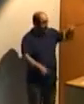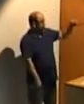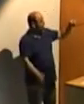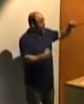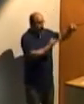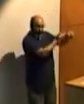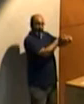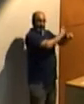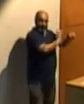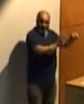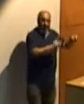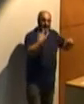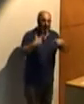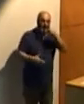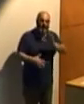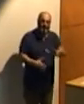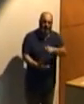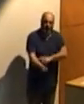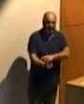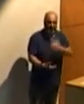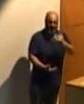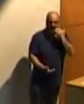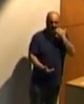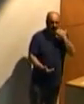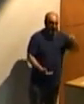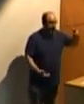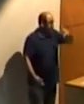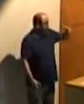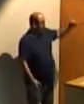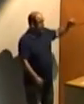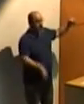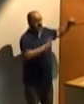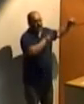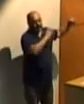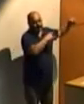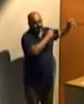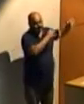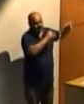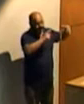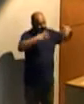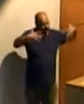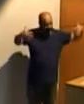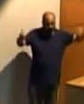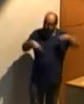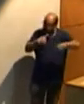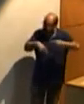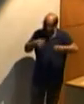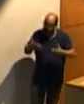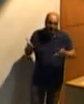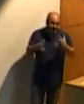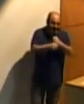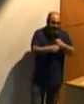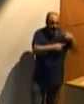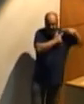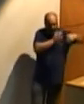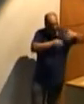d'origine on va voir que pour l'humain c'est très important aussi cette matière qui progressivement je passe sur les détails entre d2